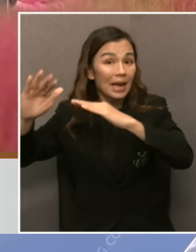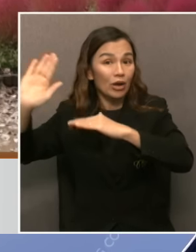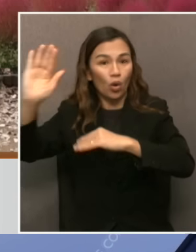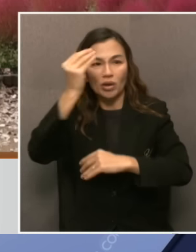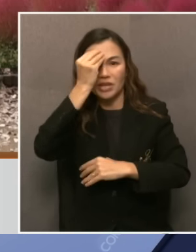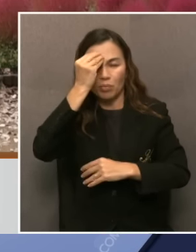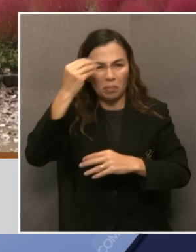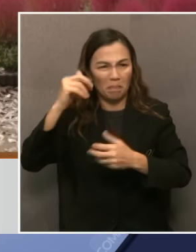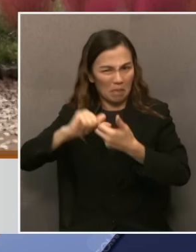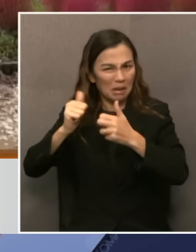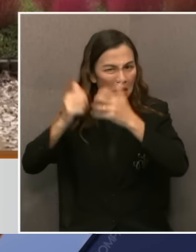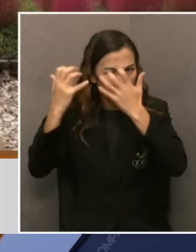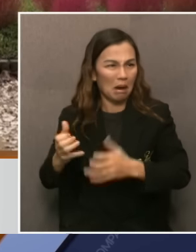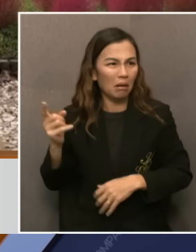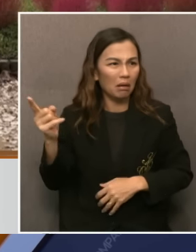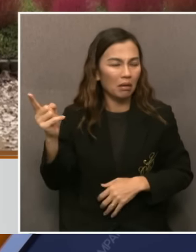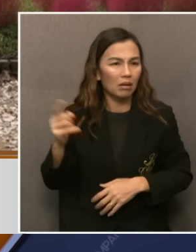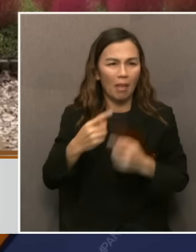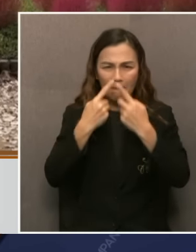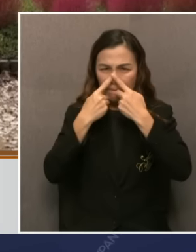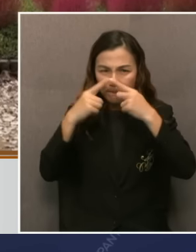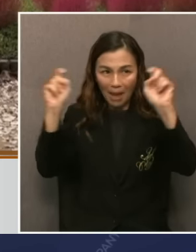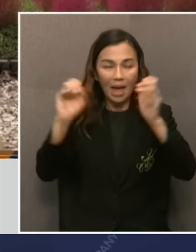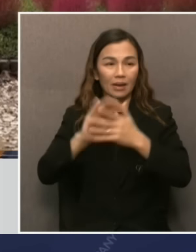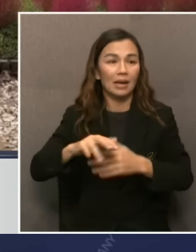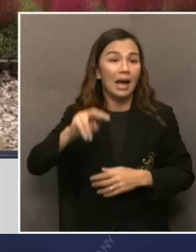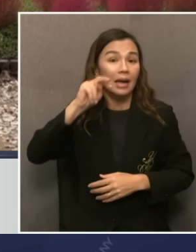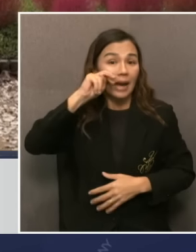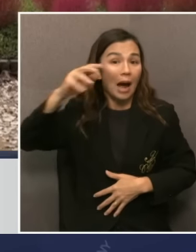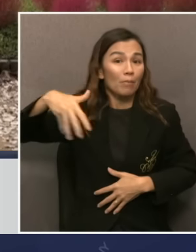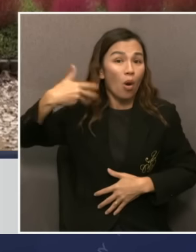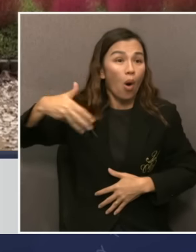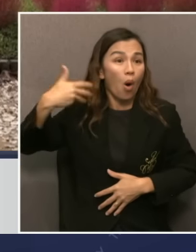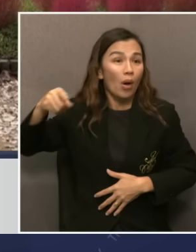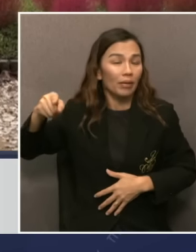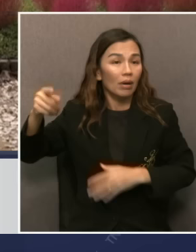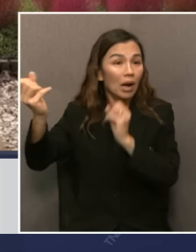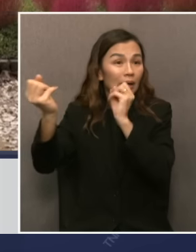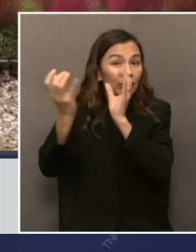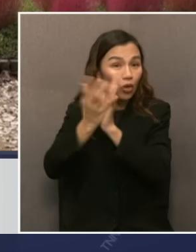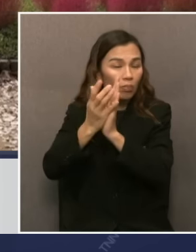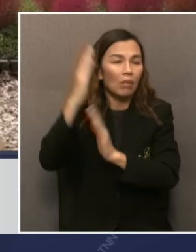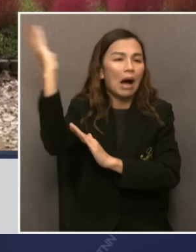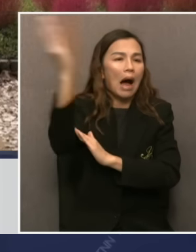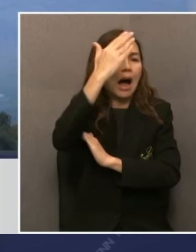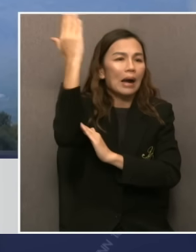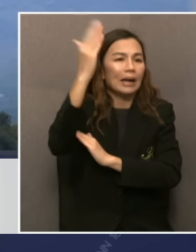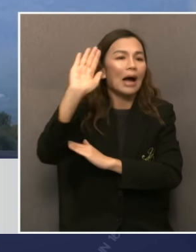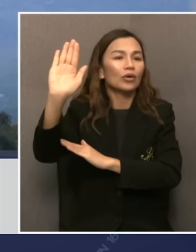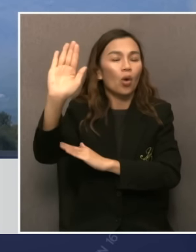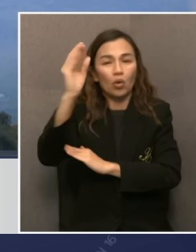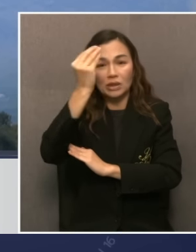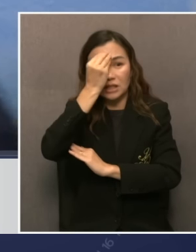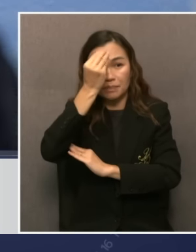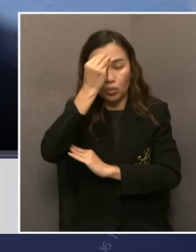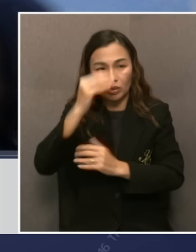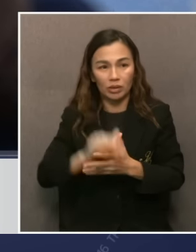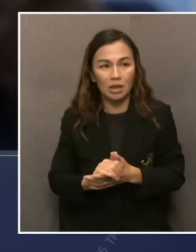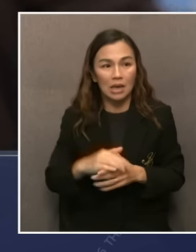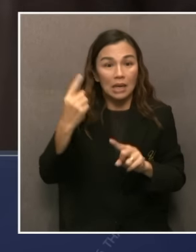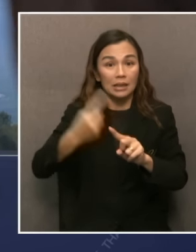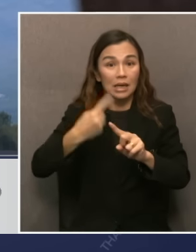ครับซึ่งแปลกมากเพราะฉะนั้นพอน้ำร้อนจัดในรอบญี่ปุ่นเนี่ยมันก็ส่งผลถึงสภาพภูมิอากาศของญี่ปุ่นอย่างชัดเจนหน้าร้อน